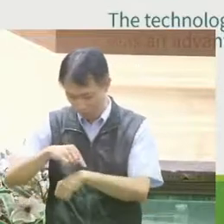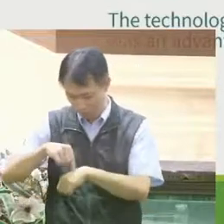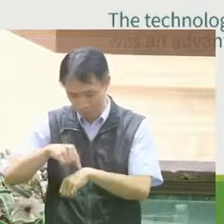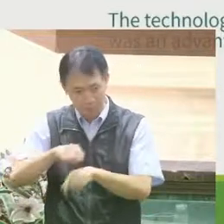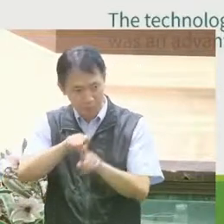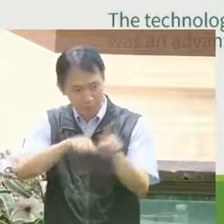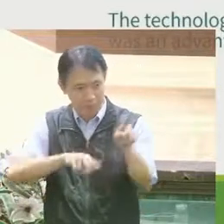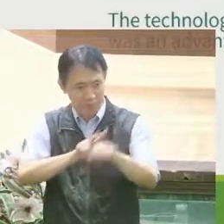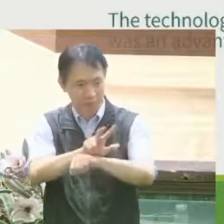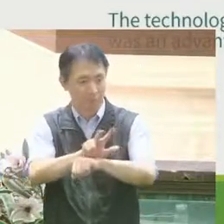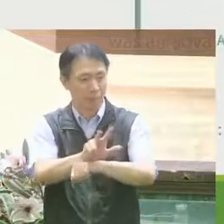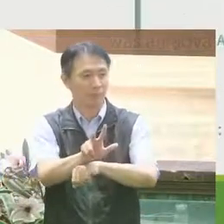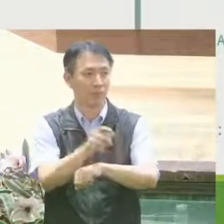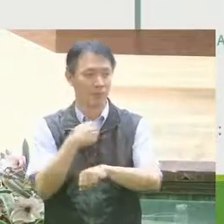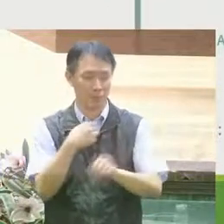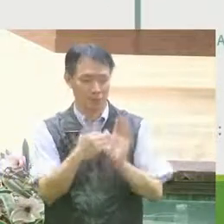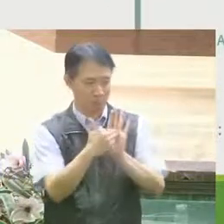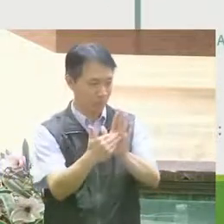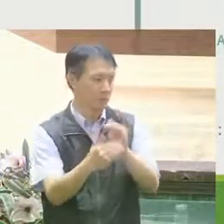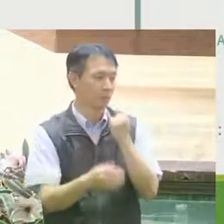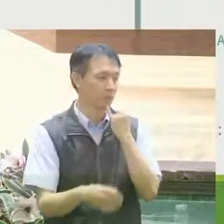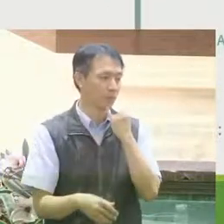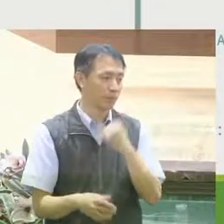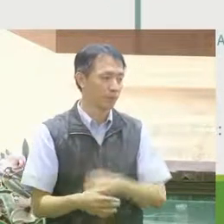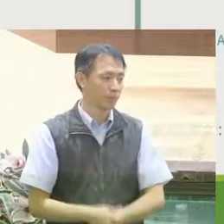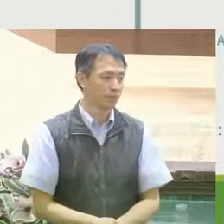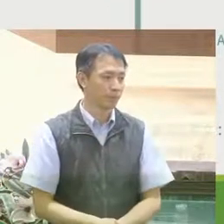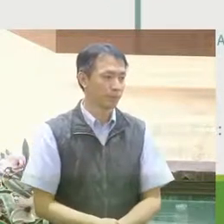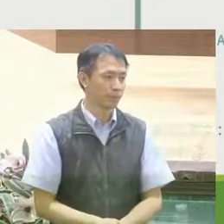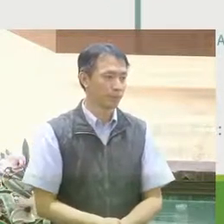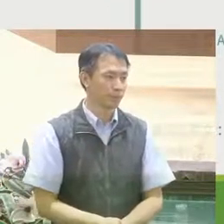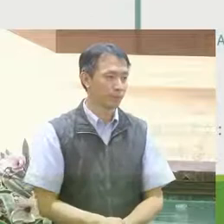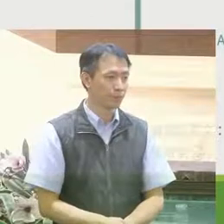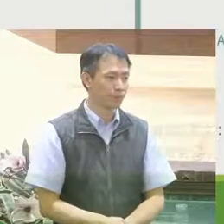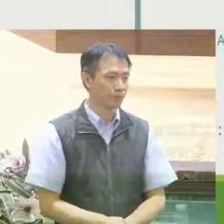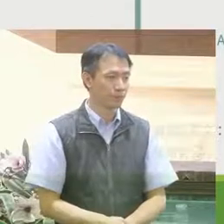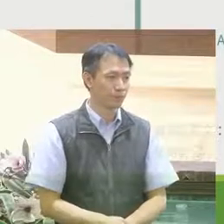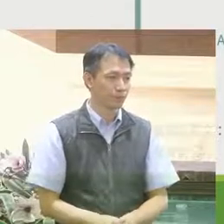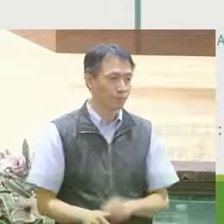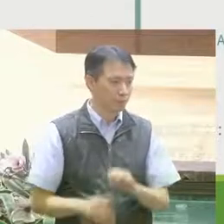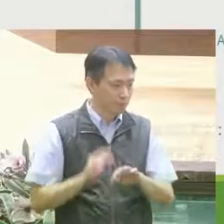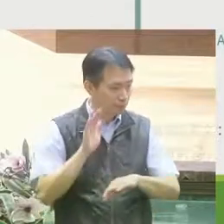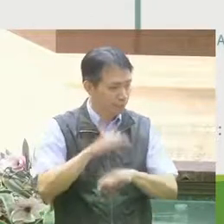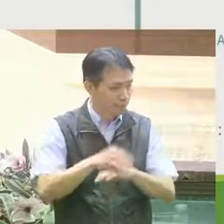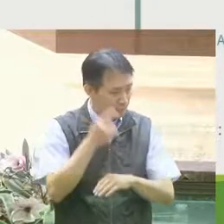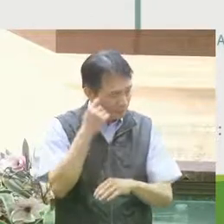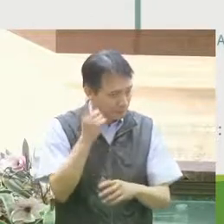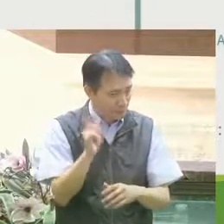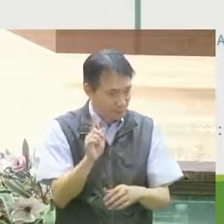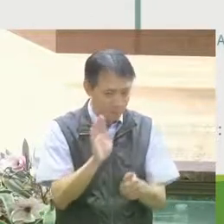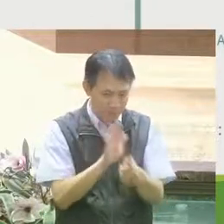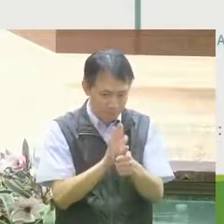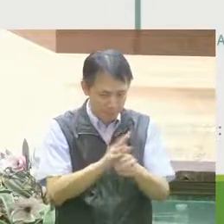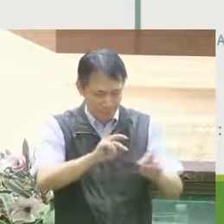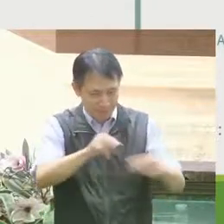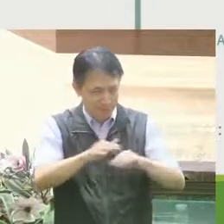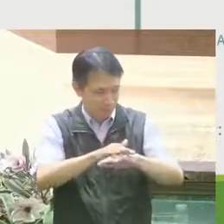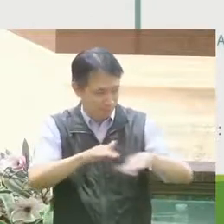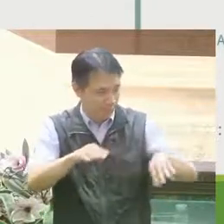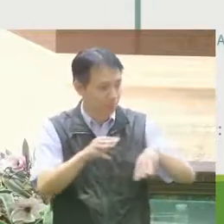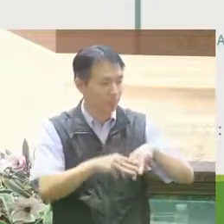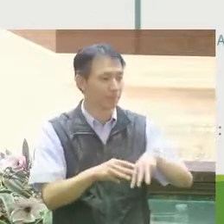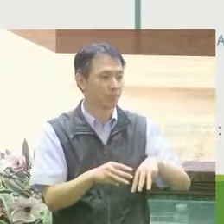对防守是有优势。观察二，设计要想办法平衡安全与易用，比如